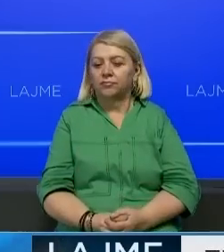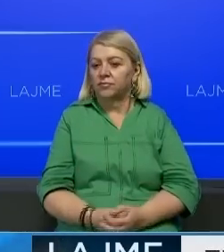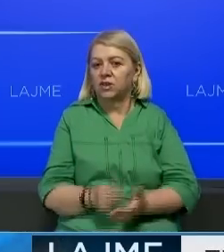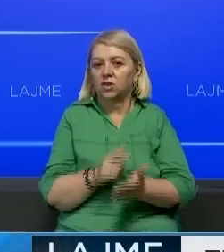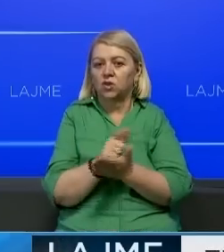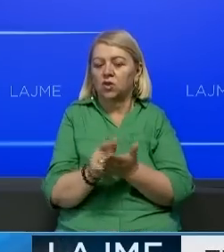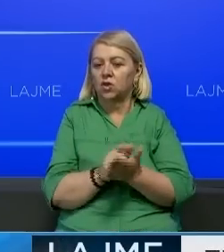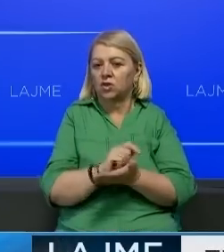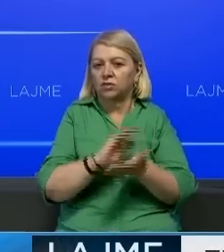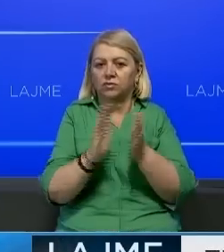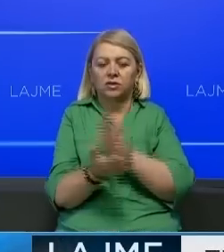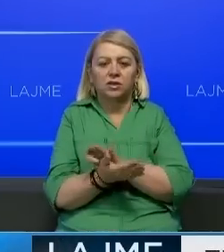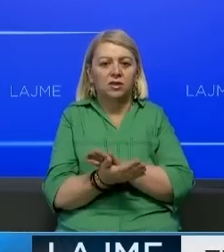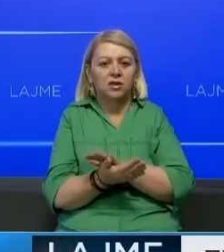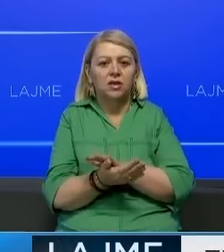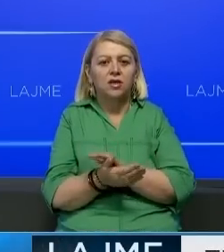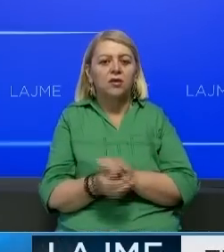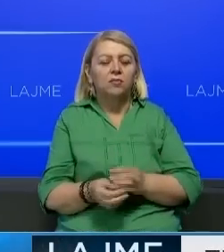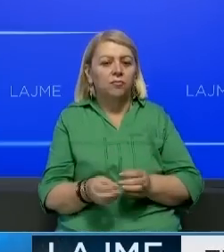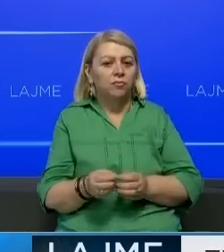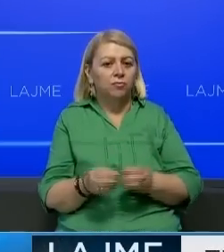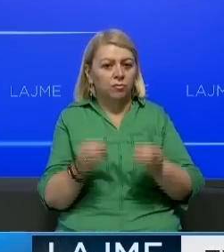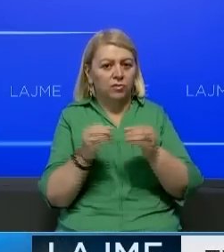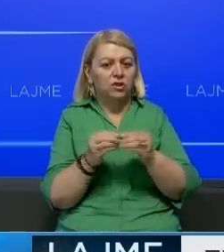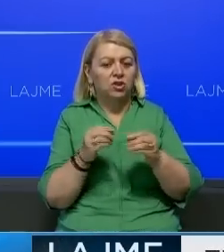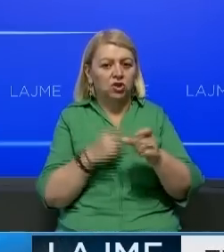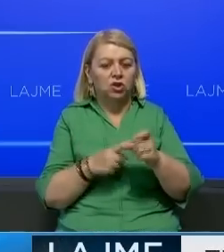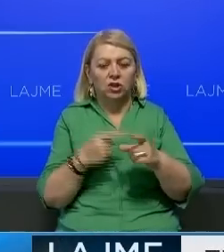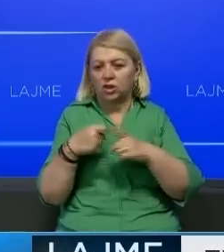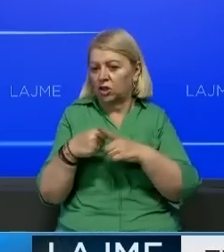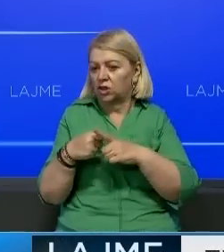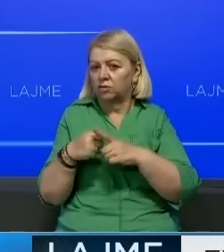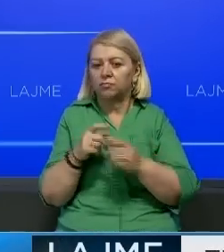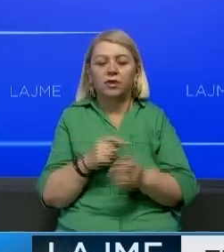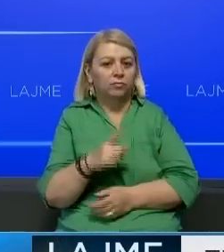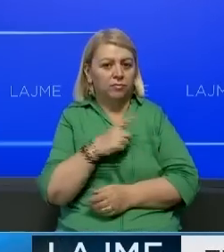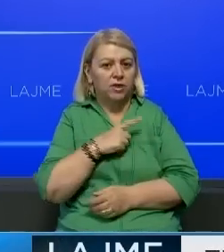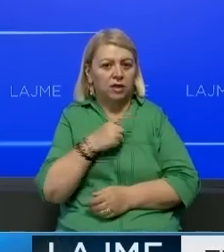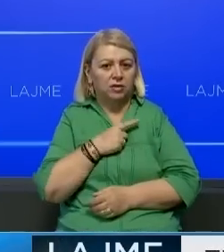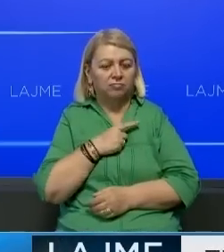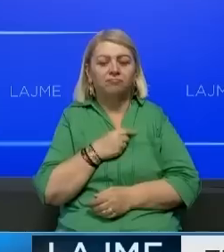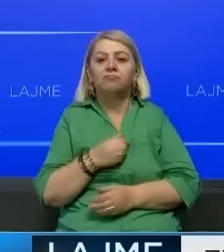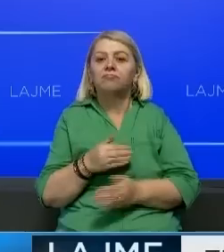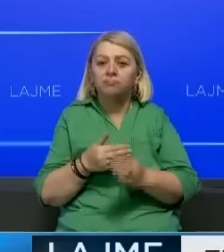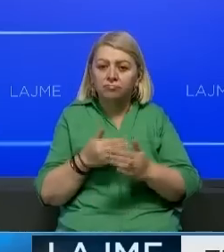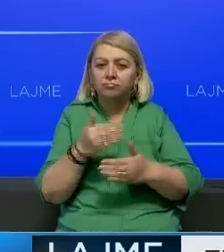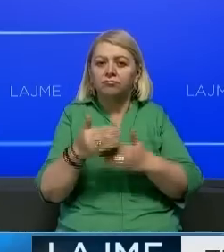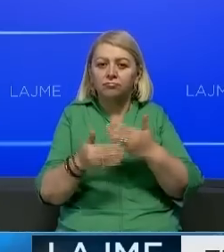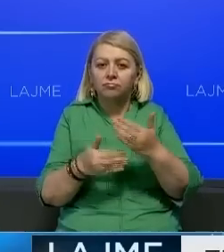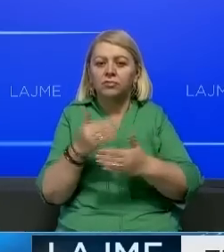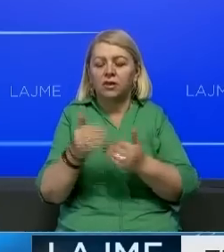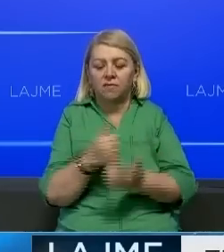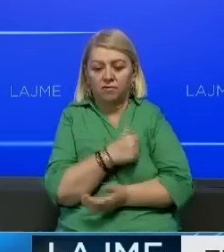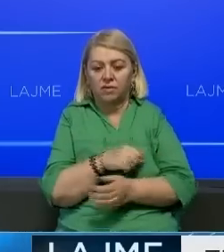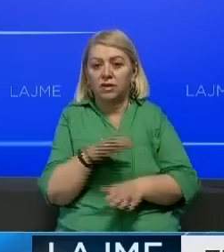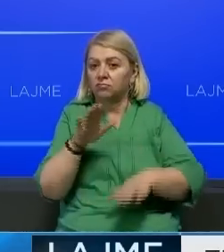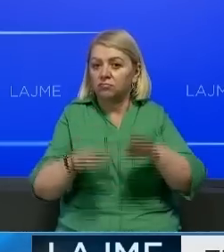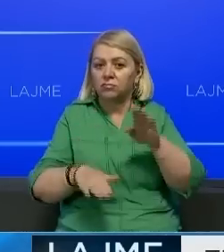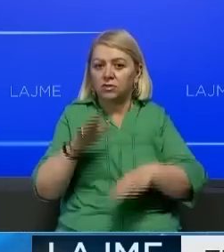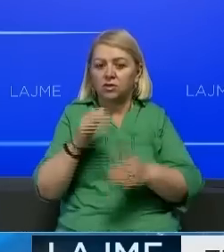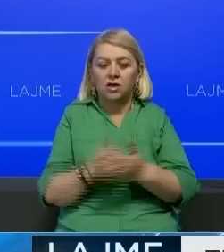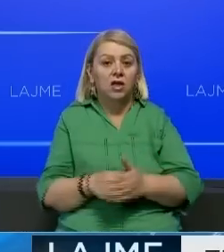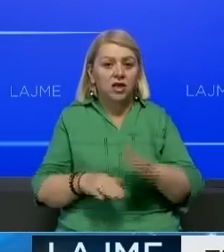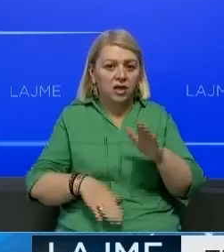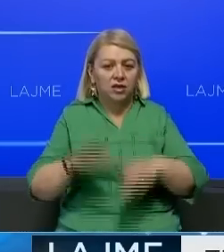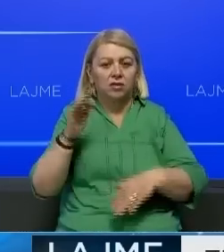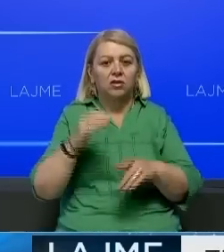Ndërkohë zëdhënësi i BÇK-s Kushtrim Muhameti thotë se ecuria rritjes së remitancave këto vit pritet të jetë më ngadalshme krahasuar me vitin e kaluar kur ishte shënuar